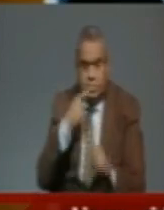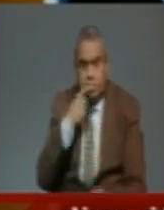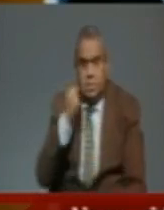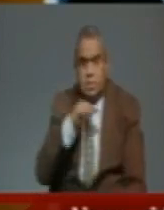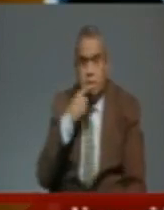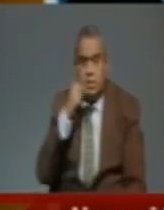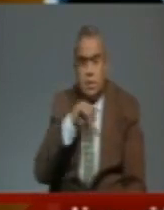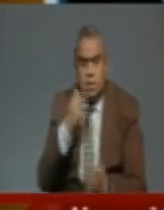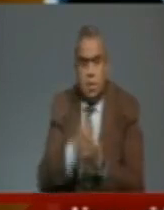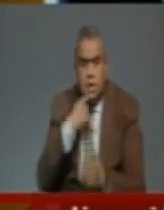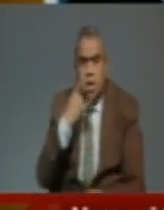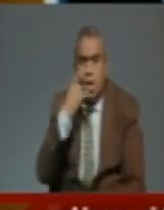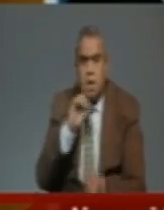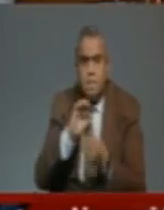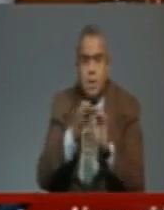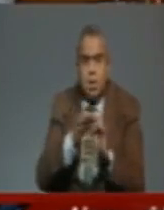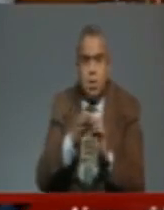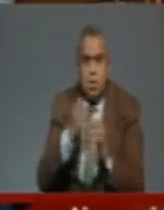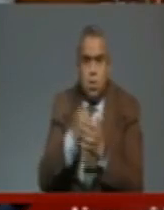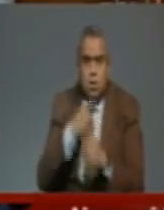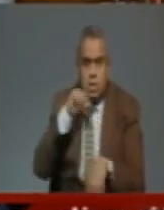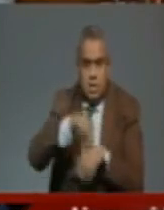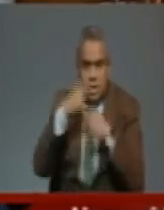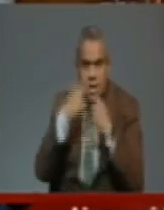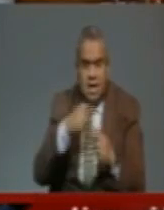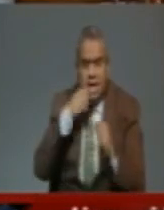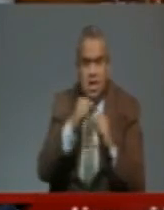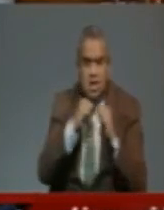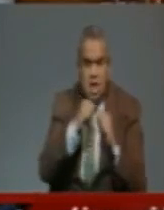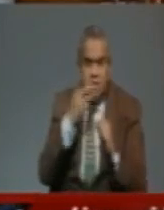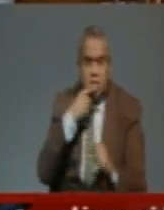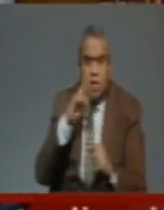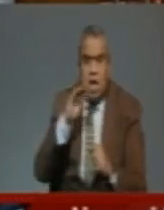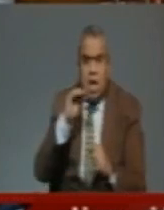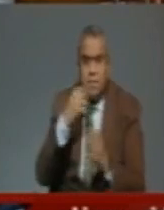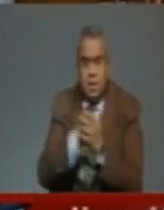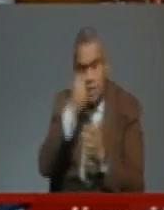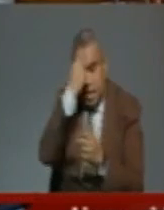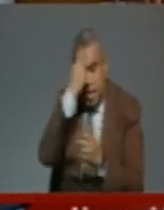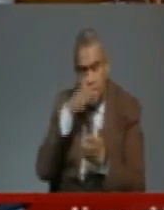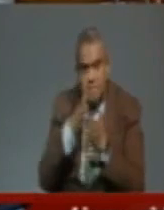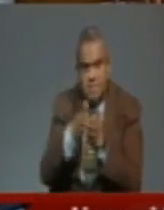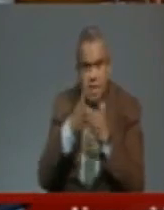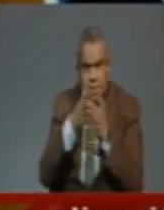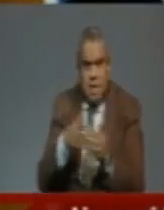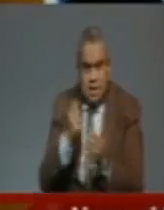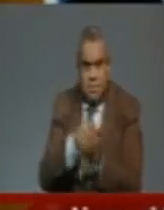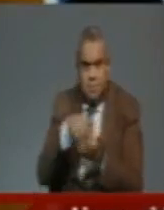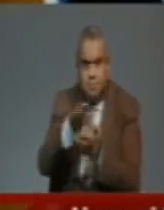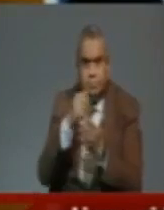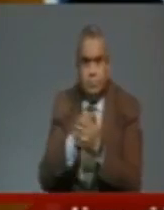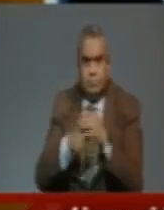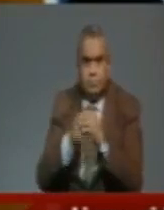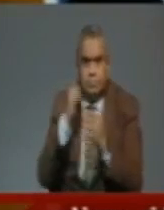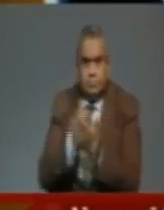10 مليون طن صب جاف و40,000 حاويه. يعني انا يا فندم قادر بمراكبنا كحكومه مصريه